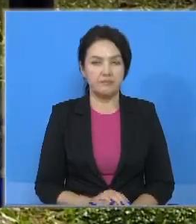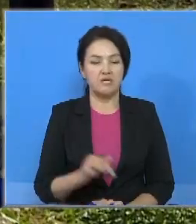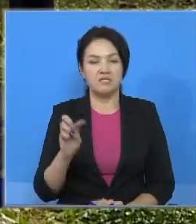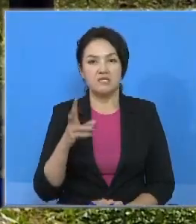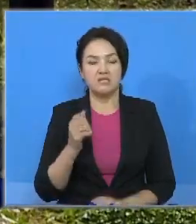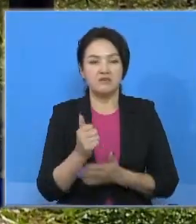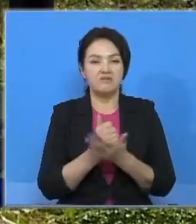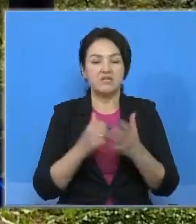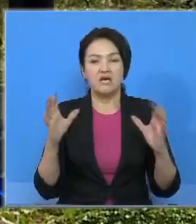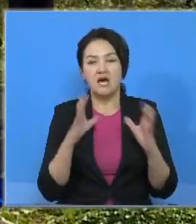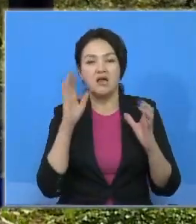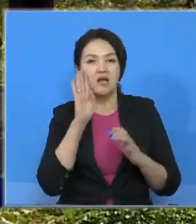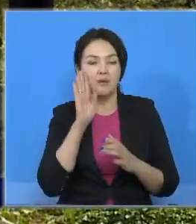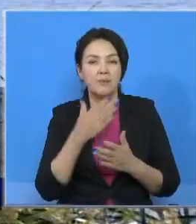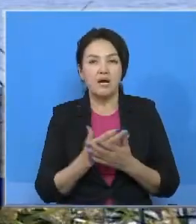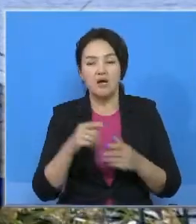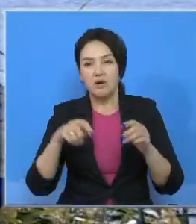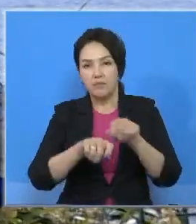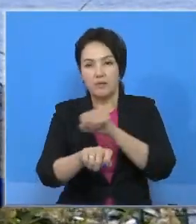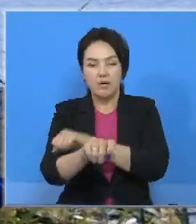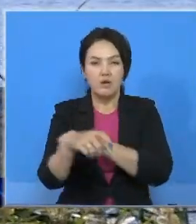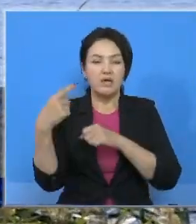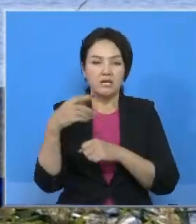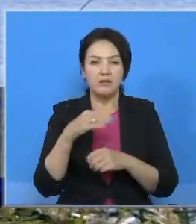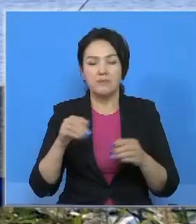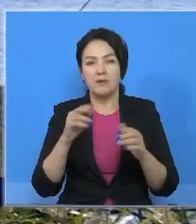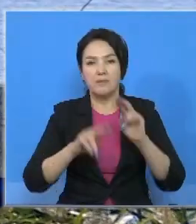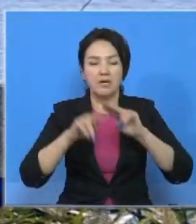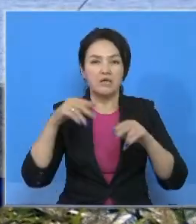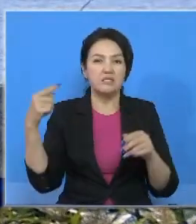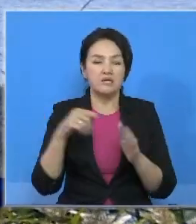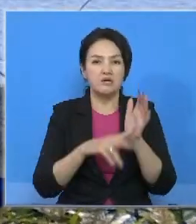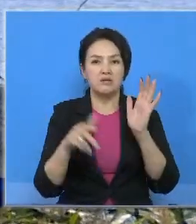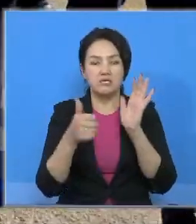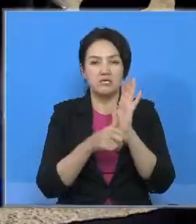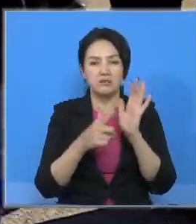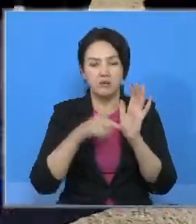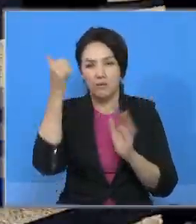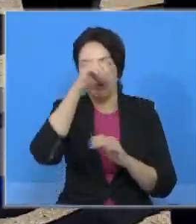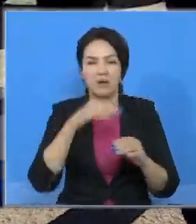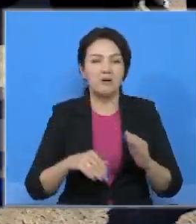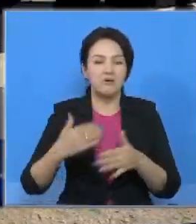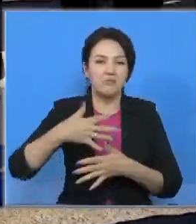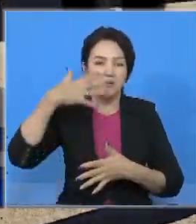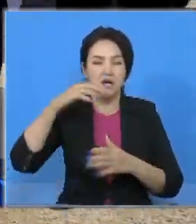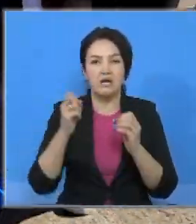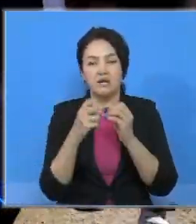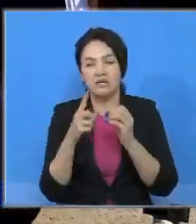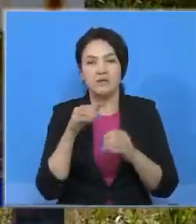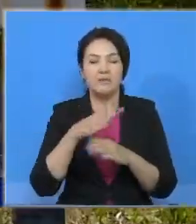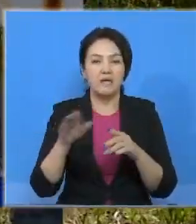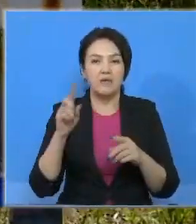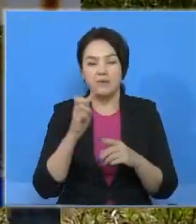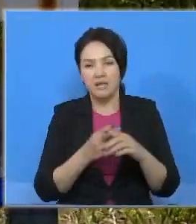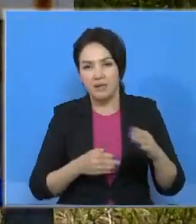Саздинское водохранилище длиной 1 километр 100 метров построено в 1967 году. Высота дамбы 11,5